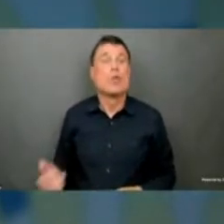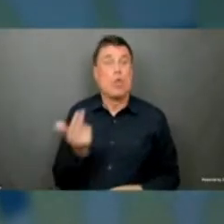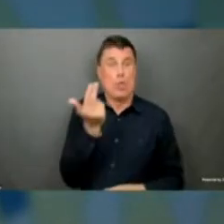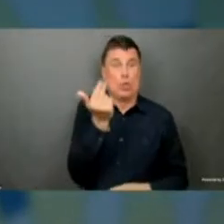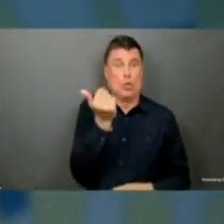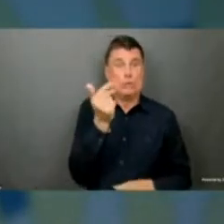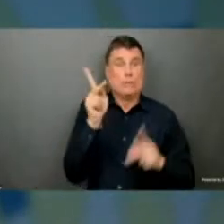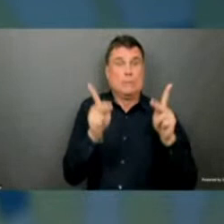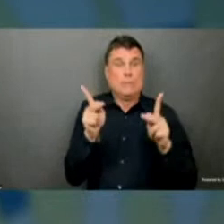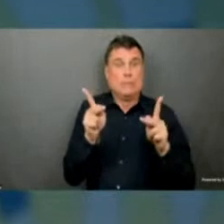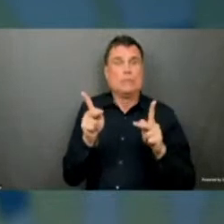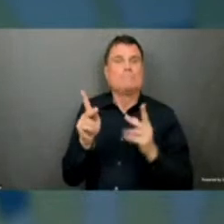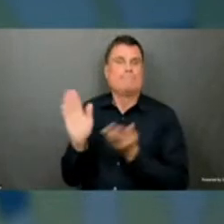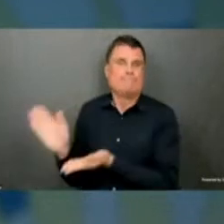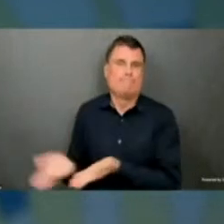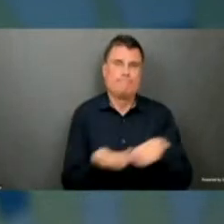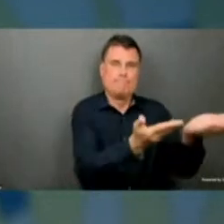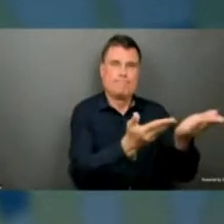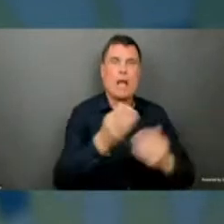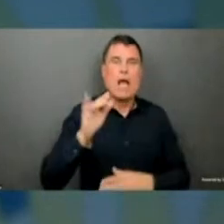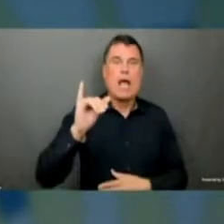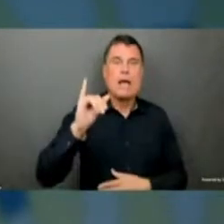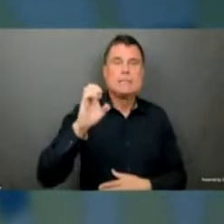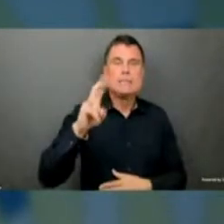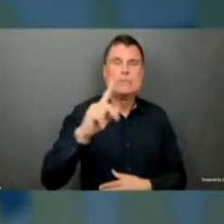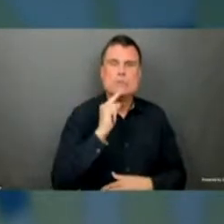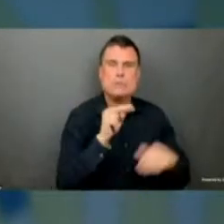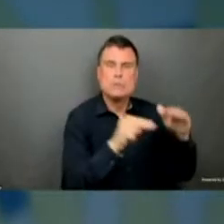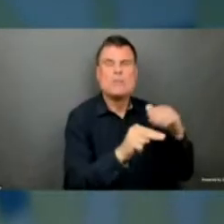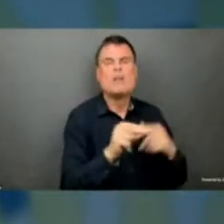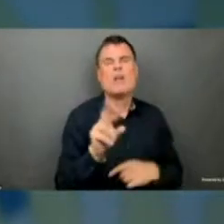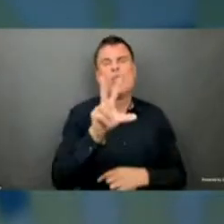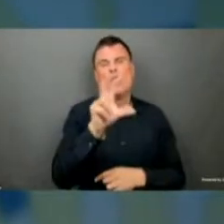周以后的，他说是1340例，占了